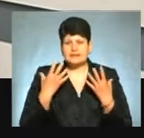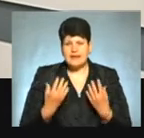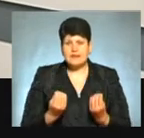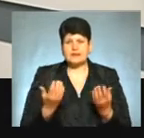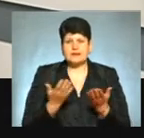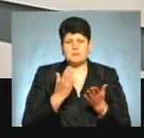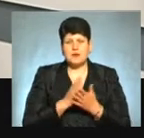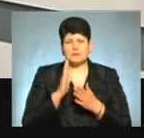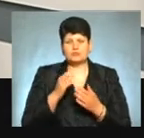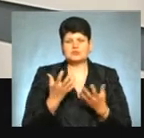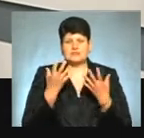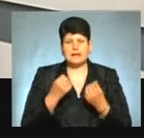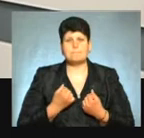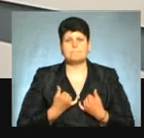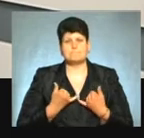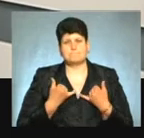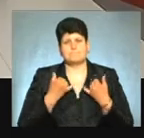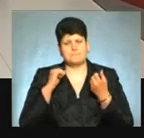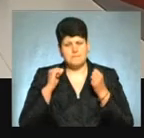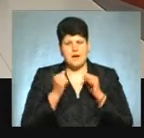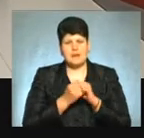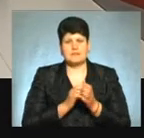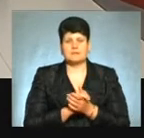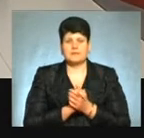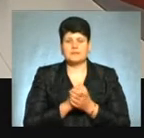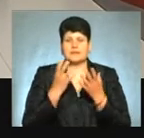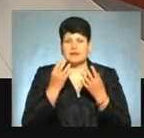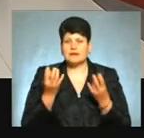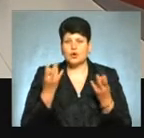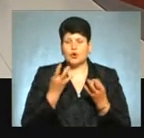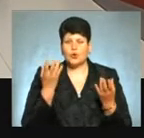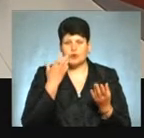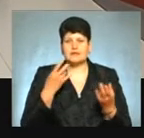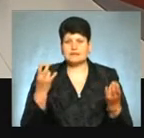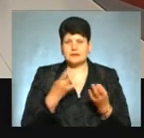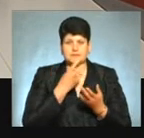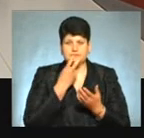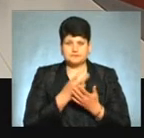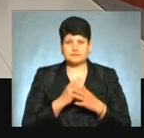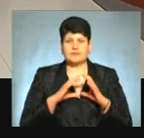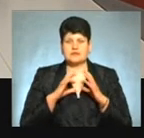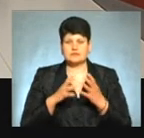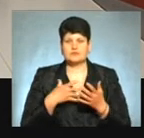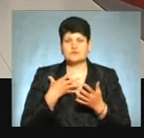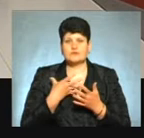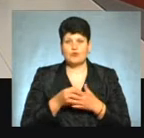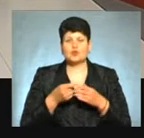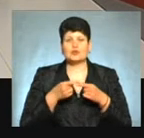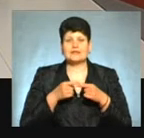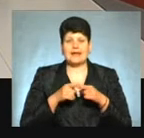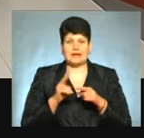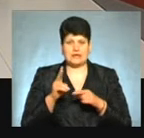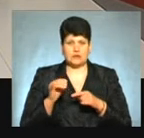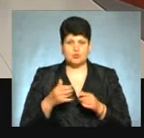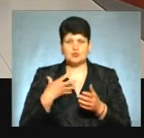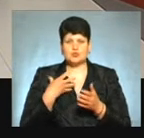мав би бути днем пам'яті і примирення, як день, коли треба демонструвати світові свою техніку бою,